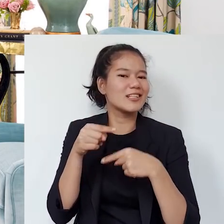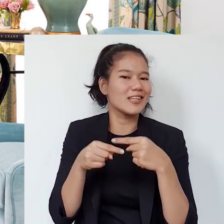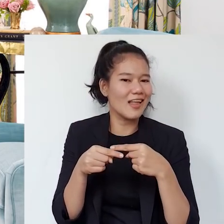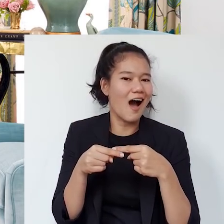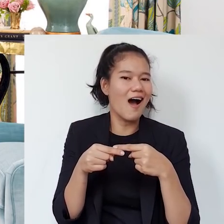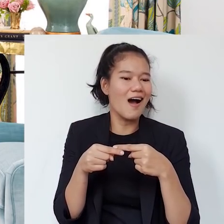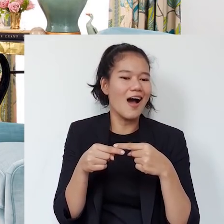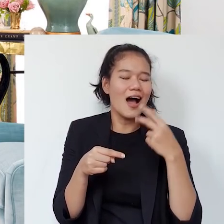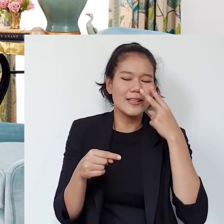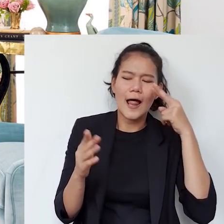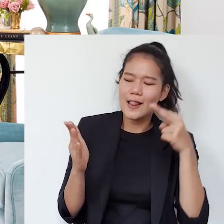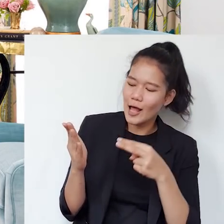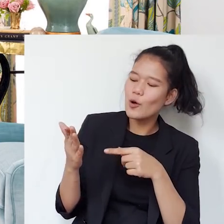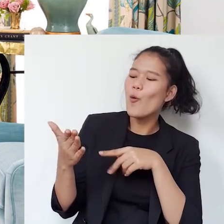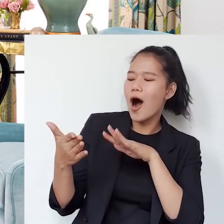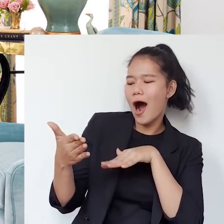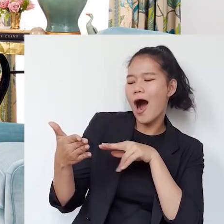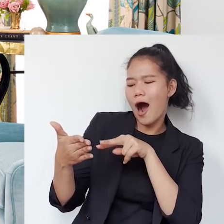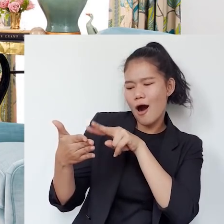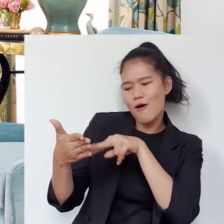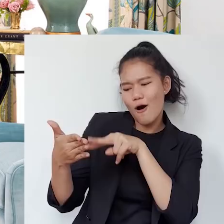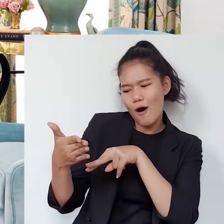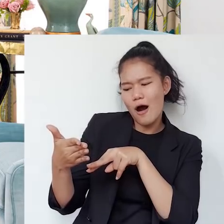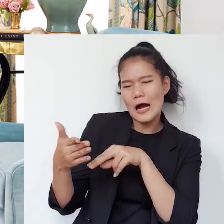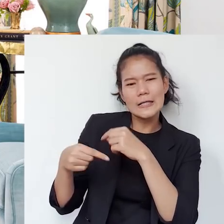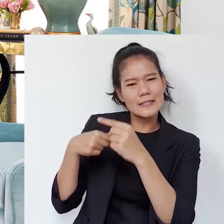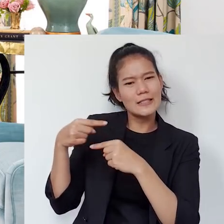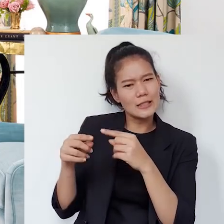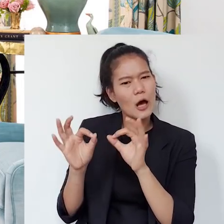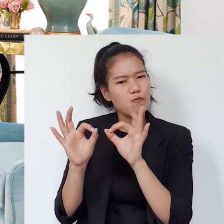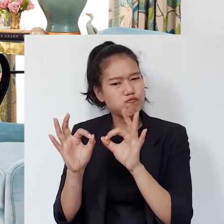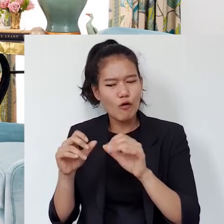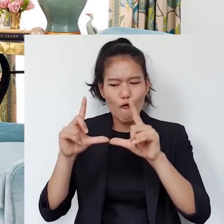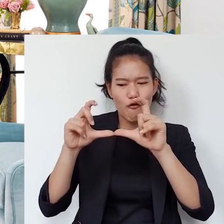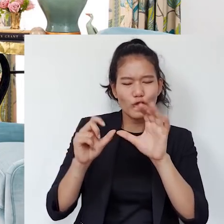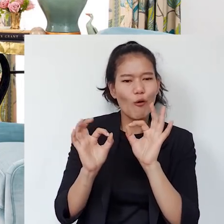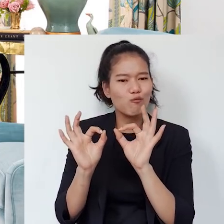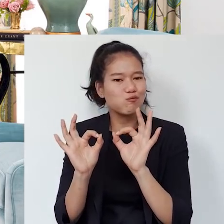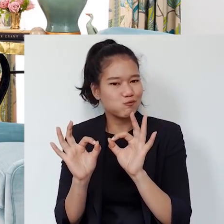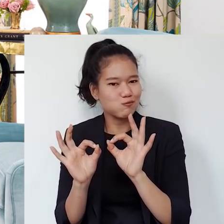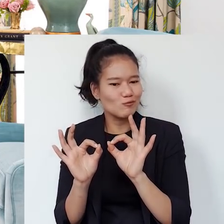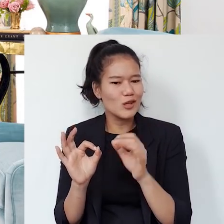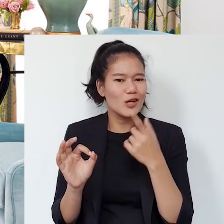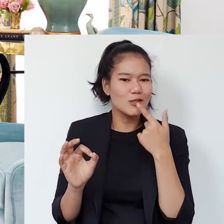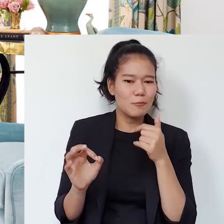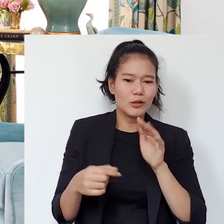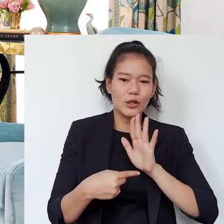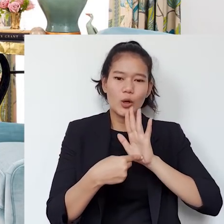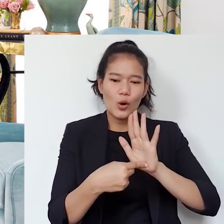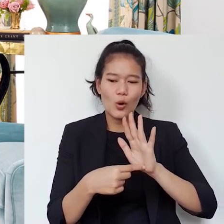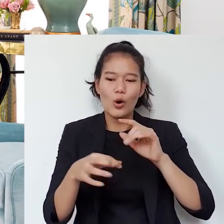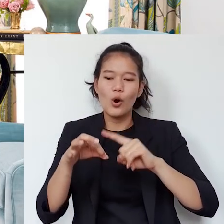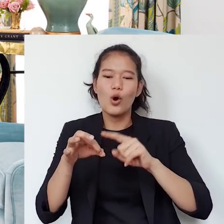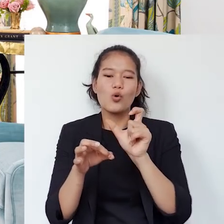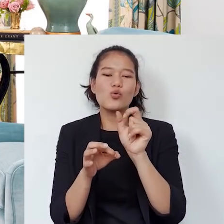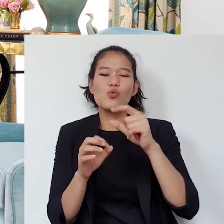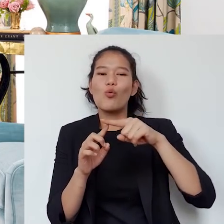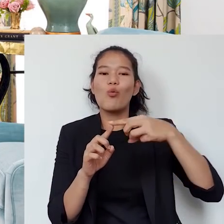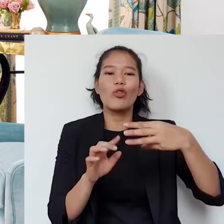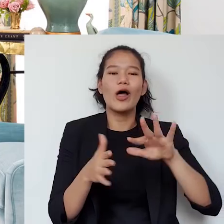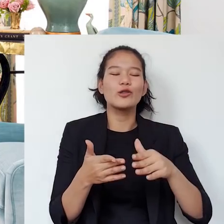dengan runut, foto dan captionnya itu senada begitu ya, bukan berisi semata-mata quotes dengan kata-kata